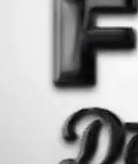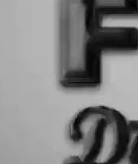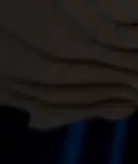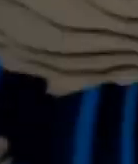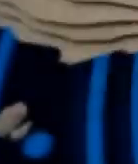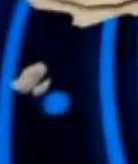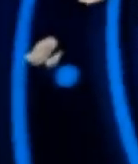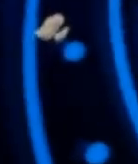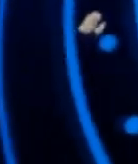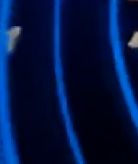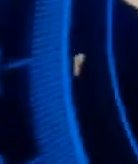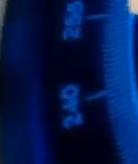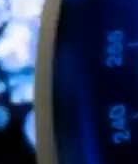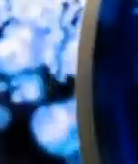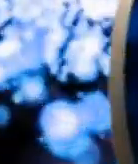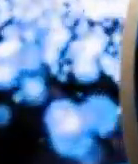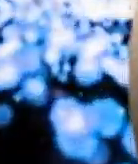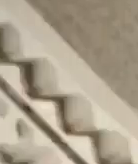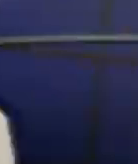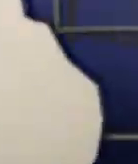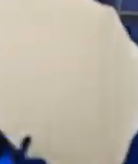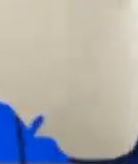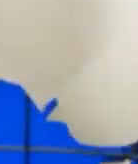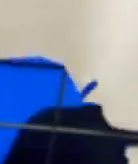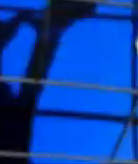की धड़कन.